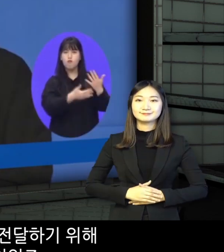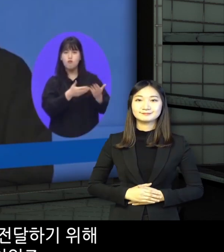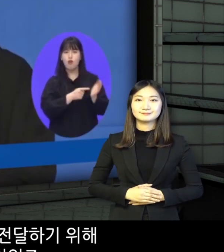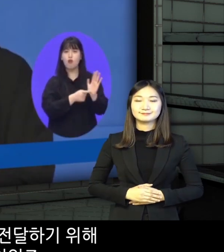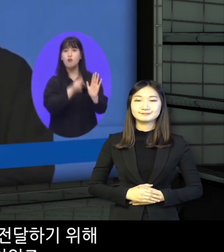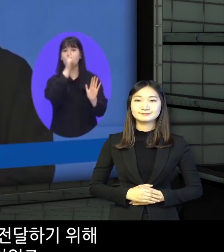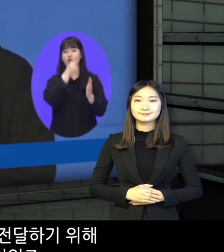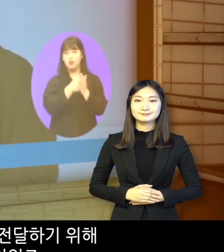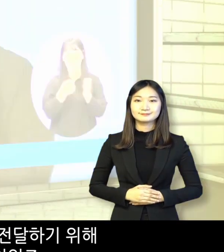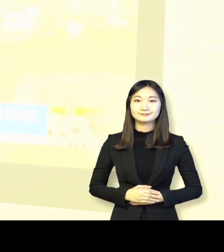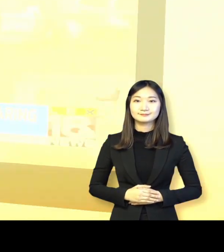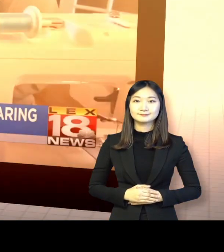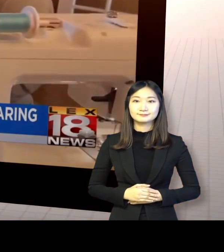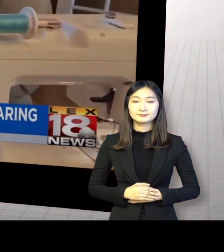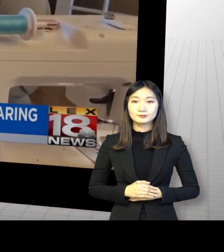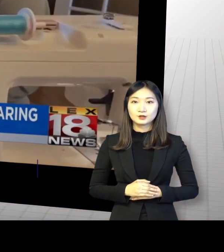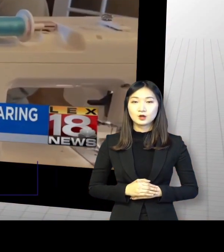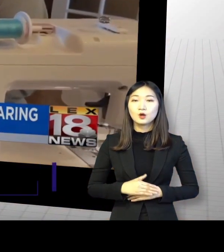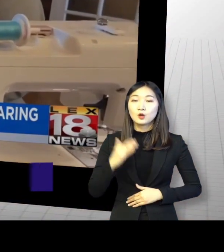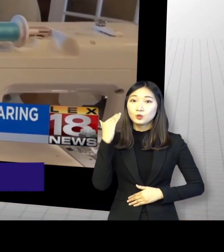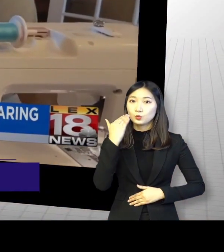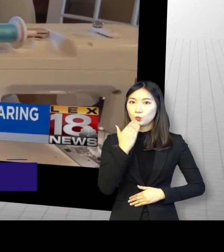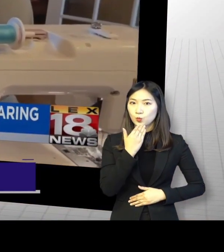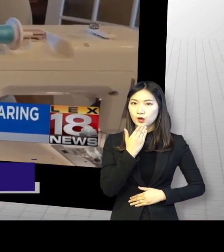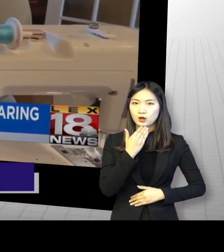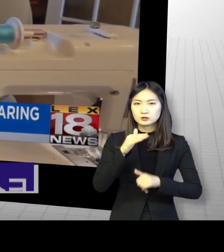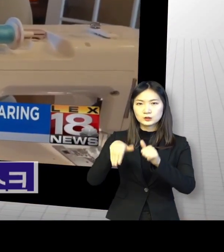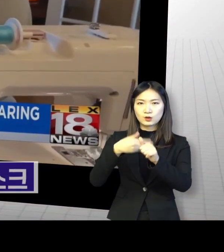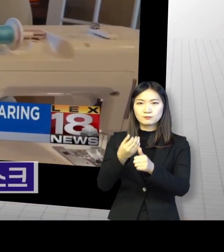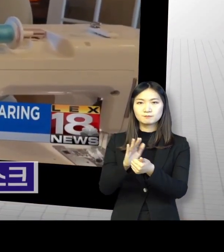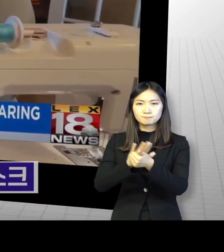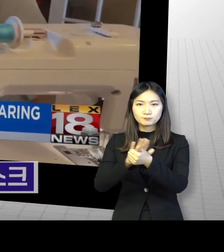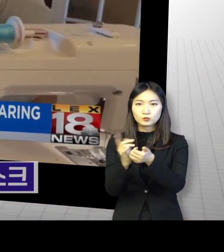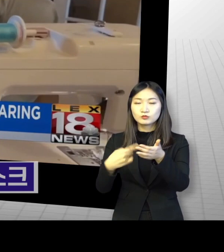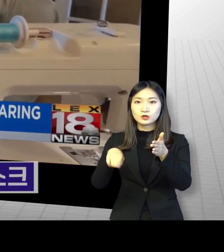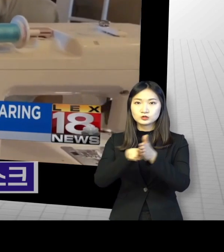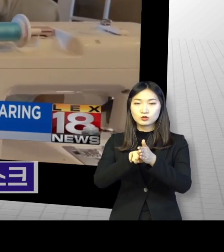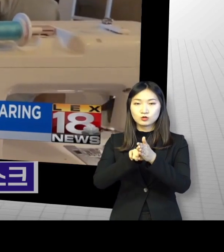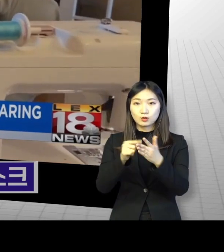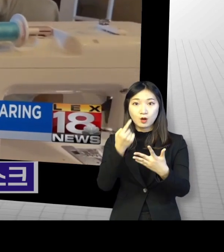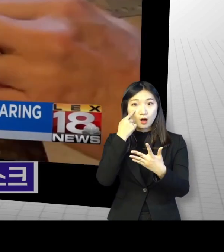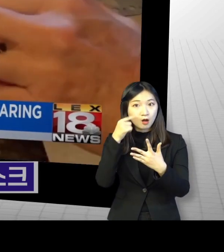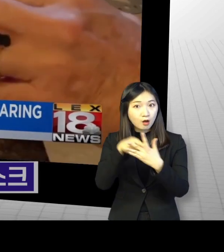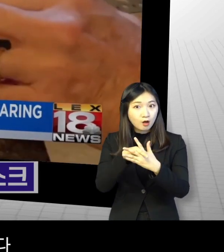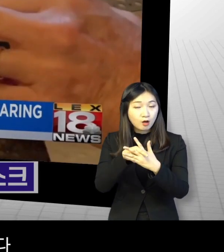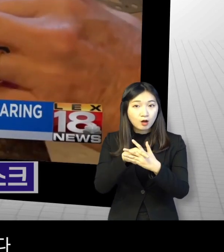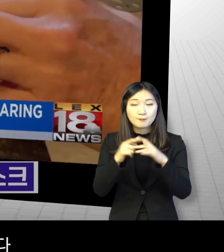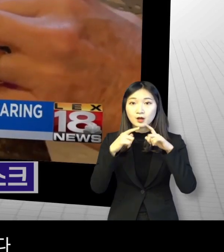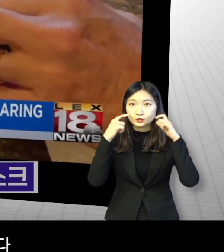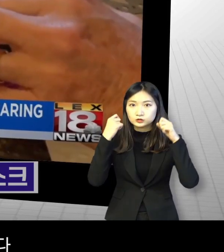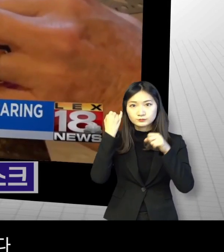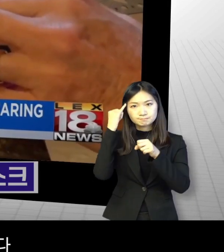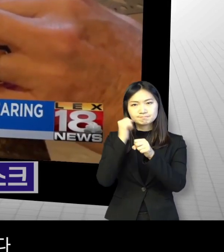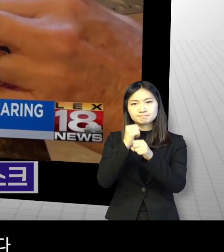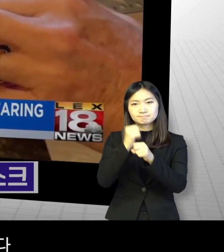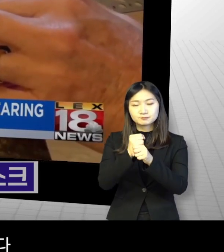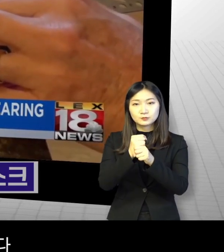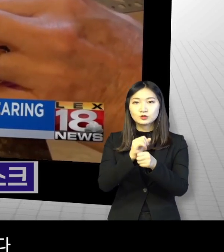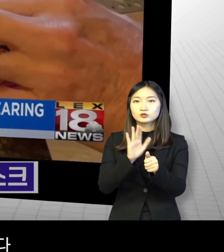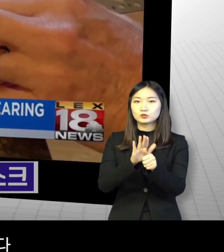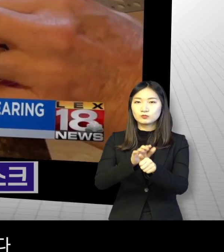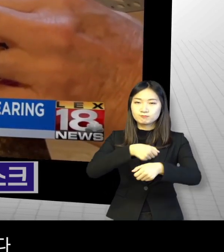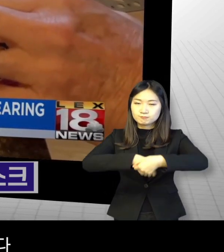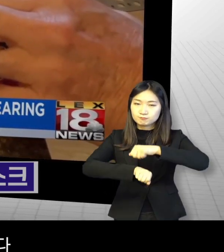그들이었죠. 이런 청각장애인들의 상황을 고려해 투명 마스크를 개발하고 보급에 앞장서는